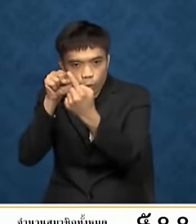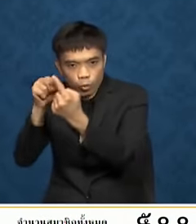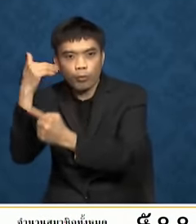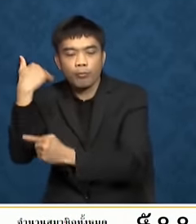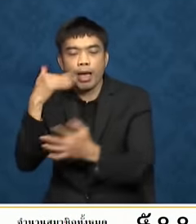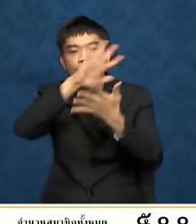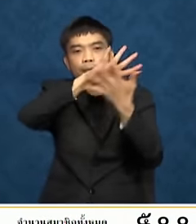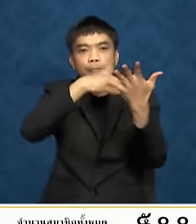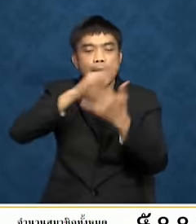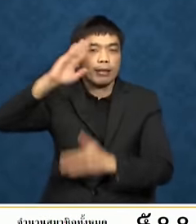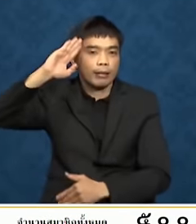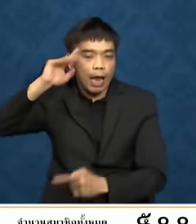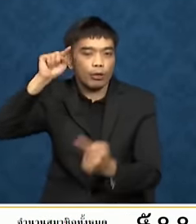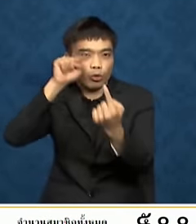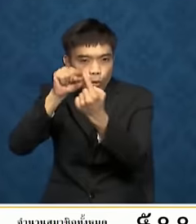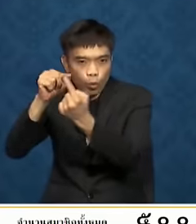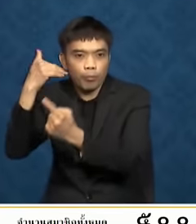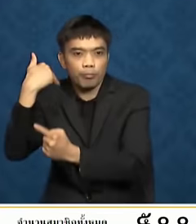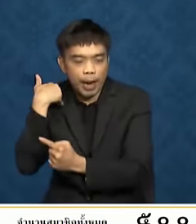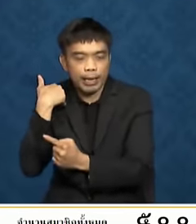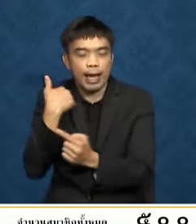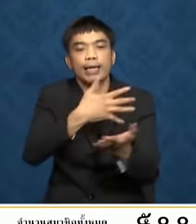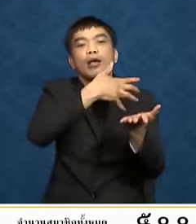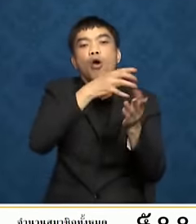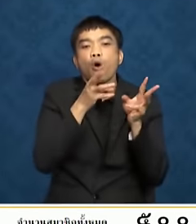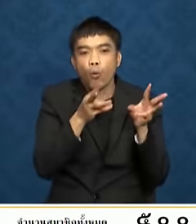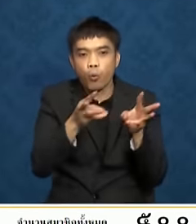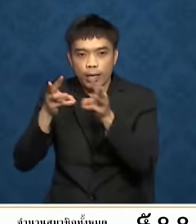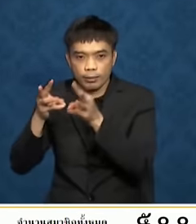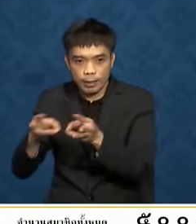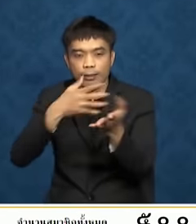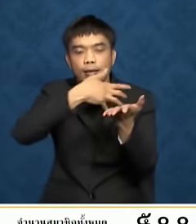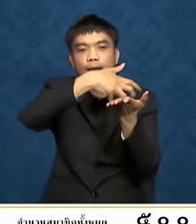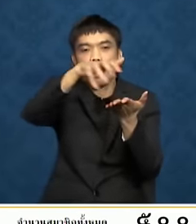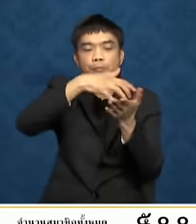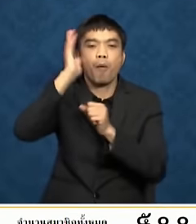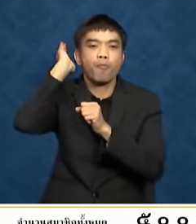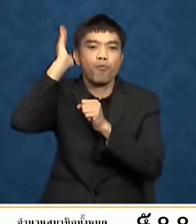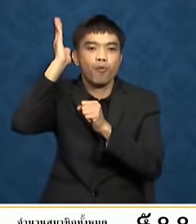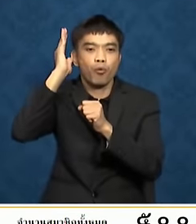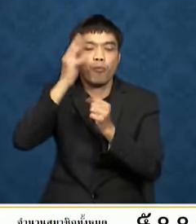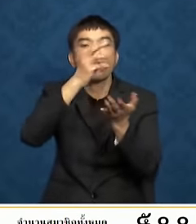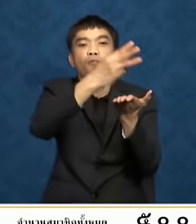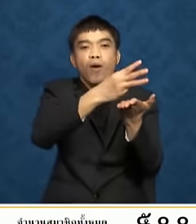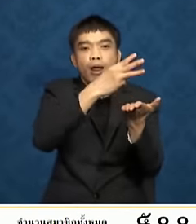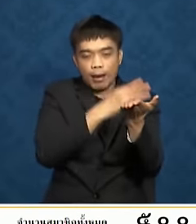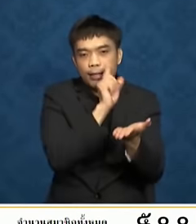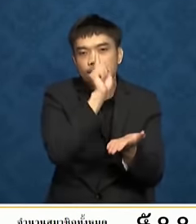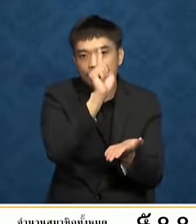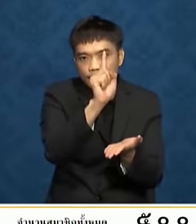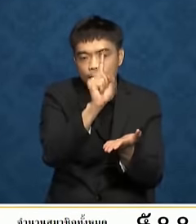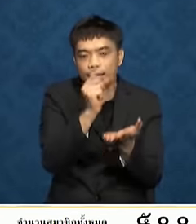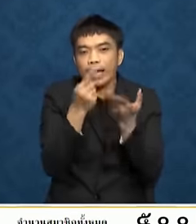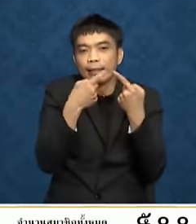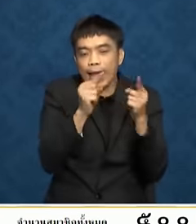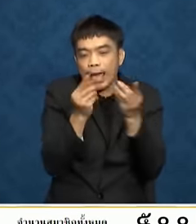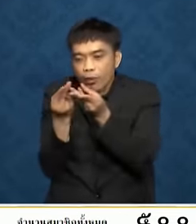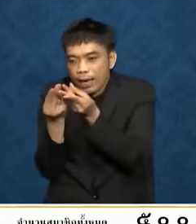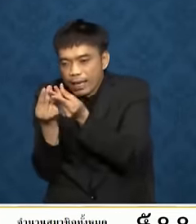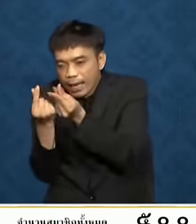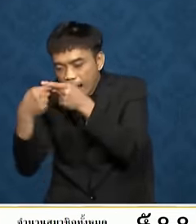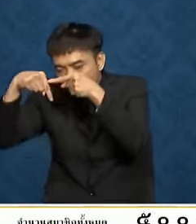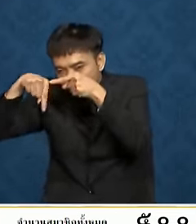พัฒนากองทัพหรือเปล่าเพราะงั้นผมจะขออนุญาตหยิบเอาเฉพาะเรื่องที่มันเป็นวาระที่ 1ส่วนเรื่องรายละเอียดรายบรรทัด